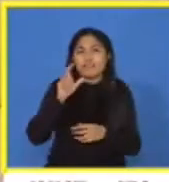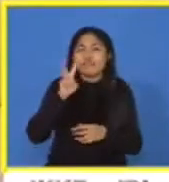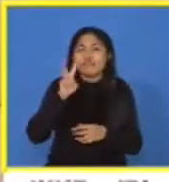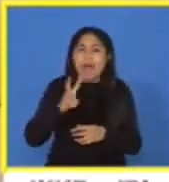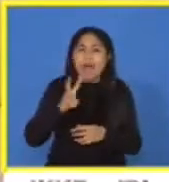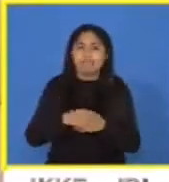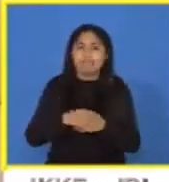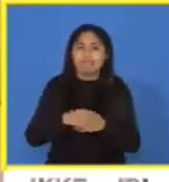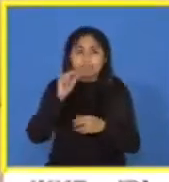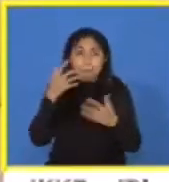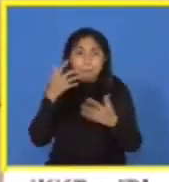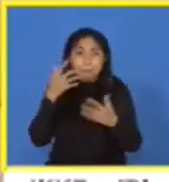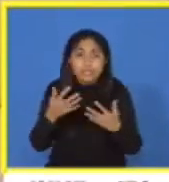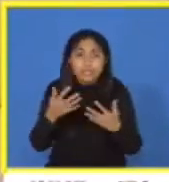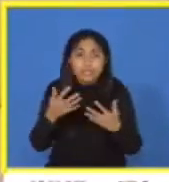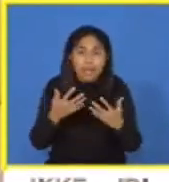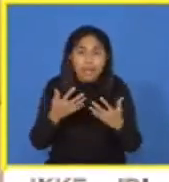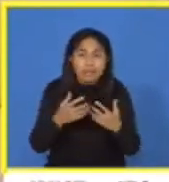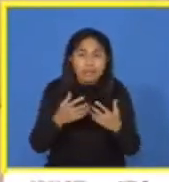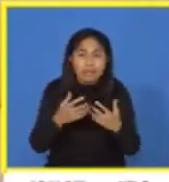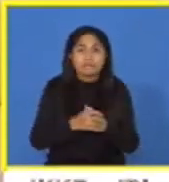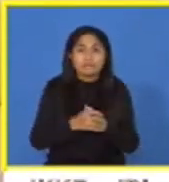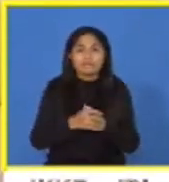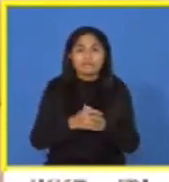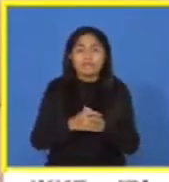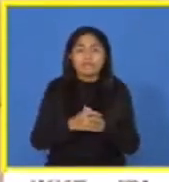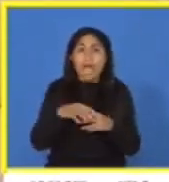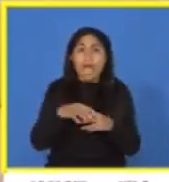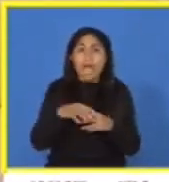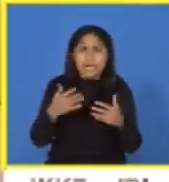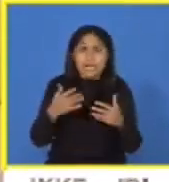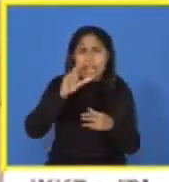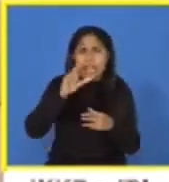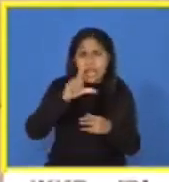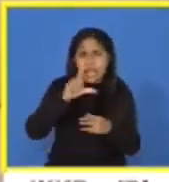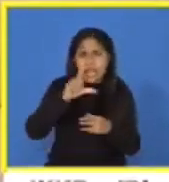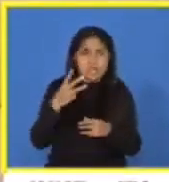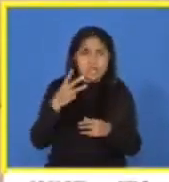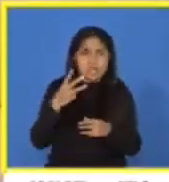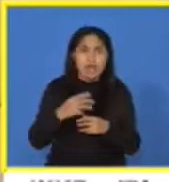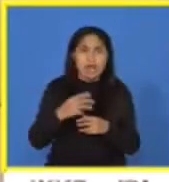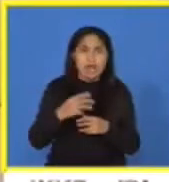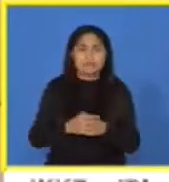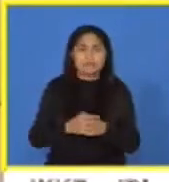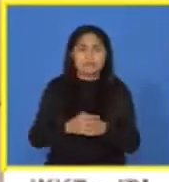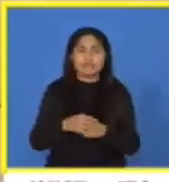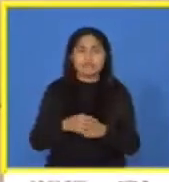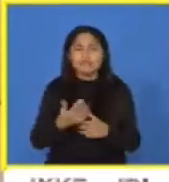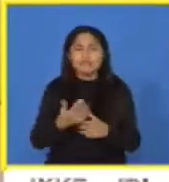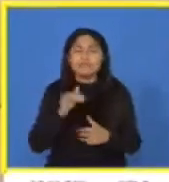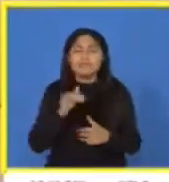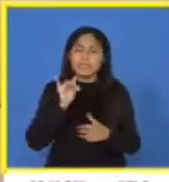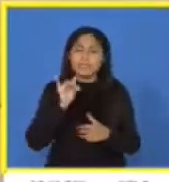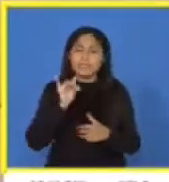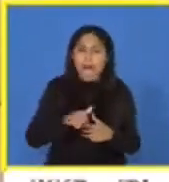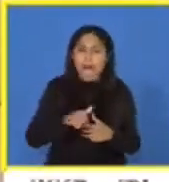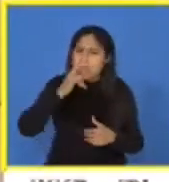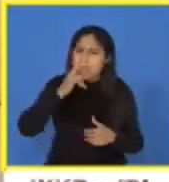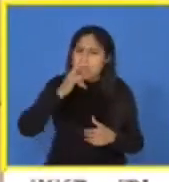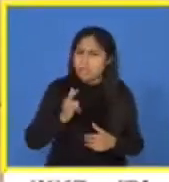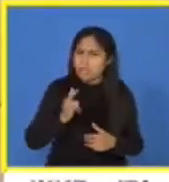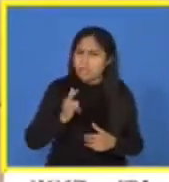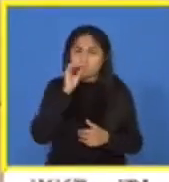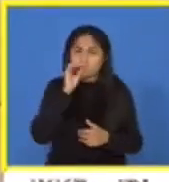masih ada dari 22 kabupaten kota masih ada yang level 3. Iya. Oleh karena itu tetap kita menghimbau